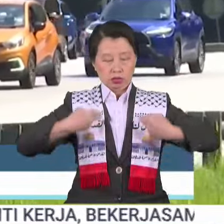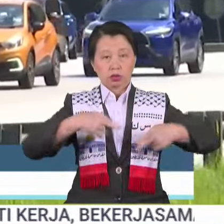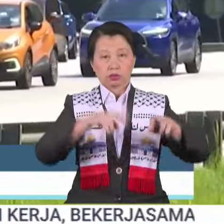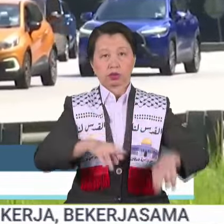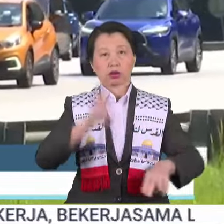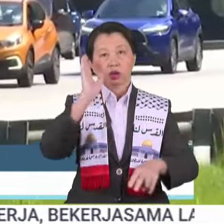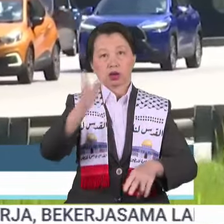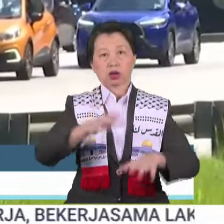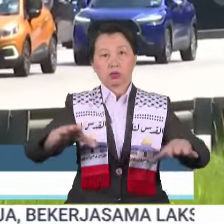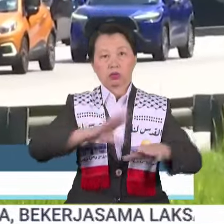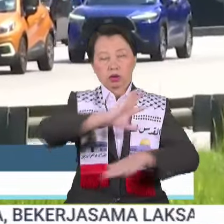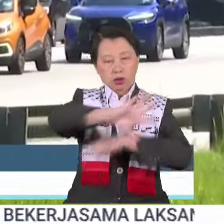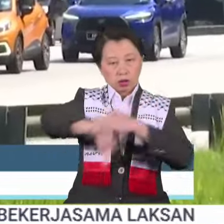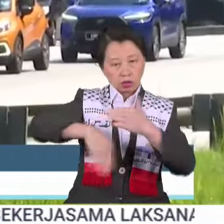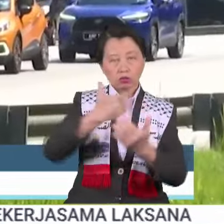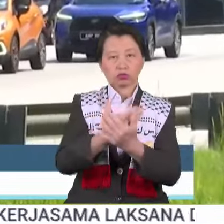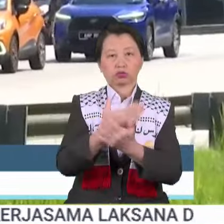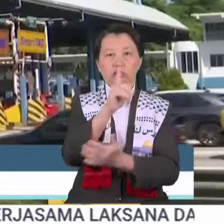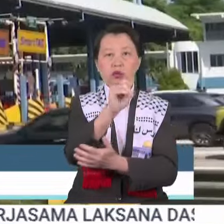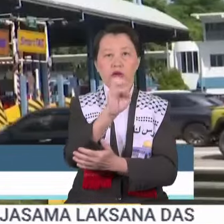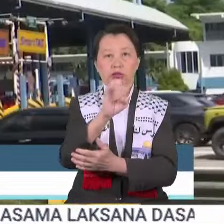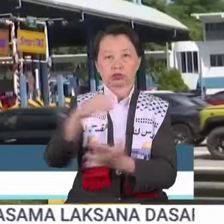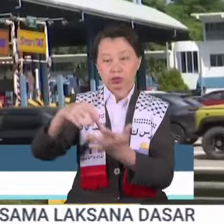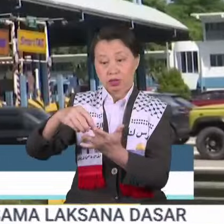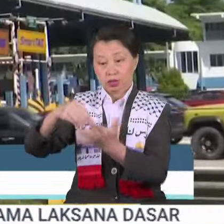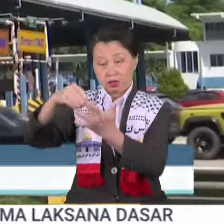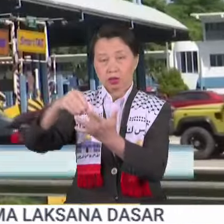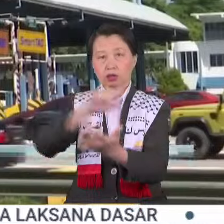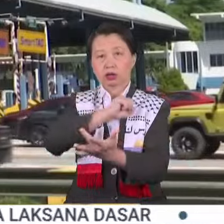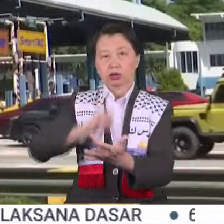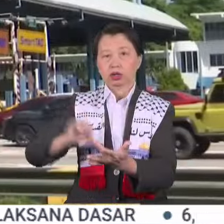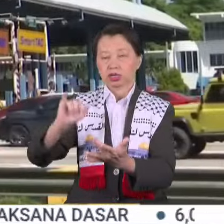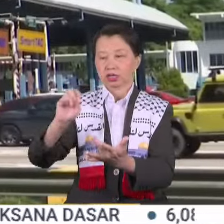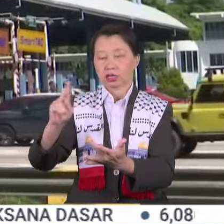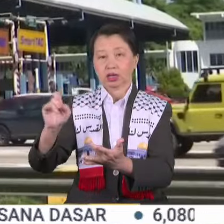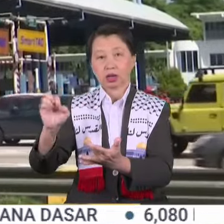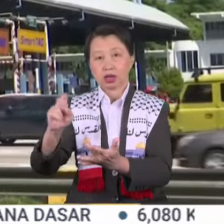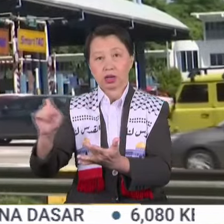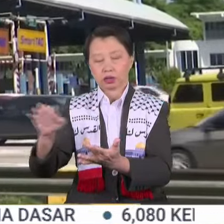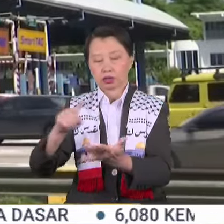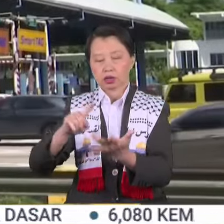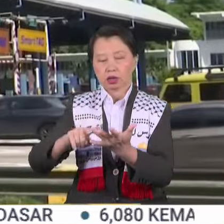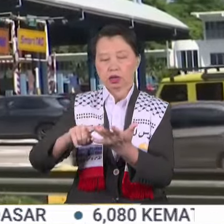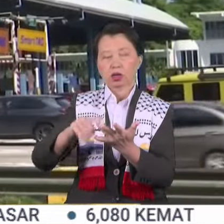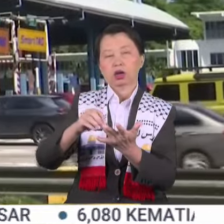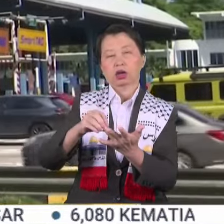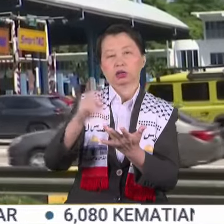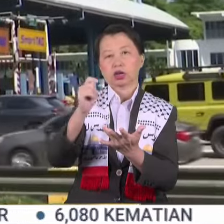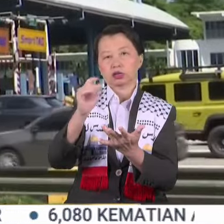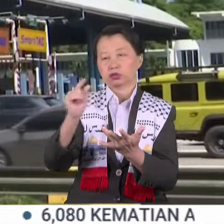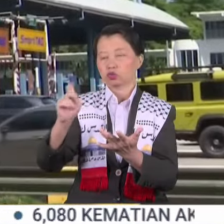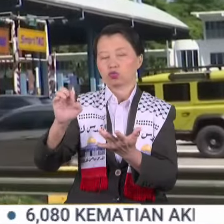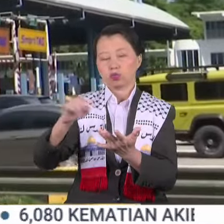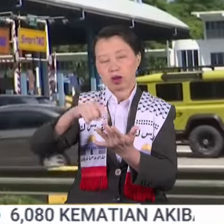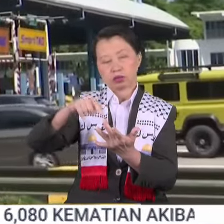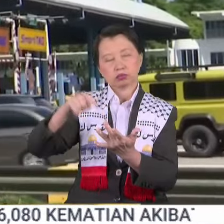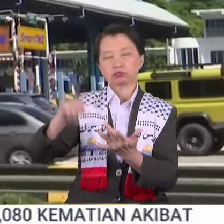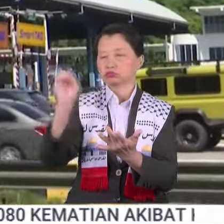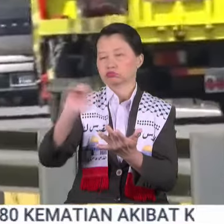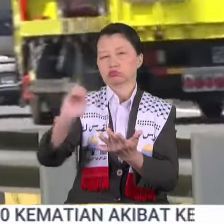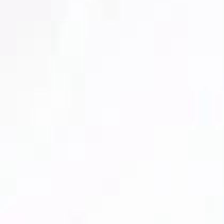akan dilaksana di semua plaza tol kecuali tol bangunan Sultan Iskandar dan plaza tol Tanjung Kupang. Pang Johor.